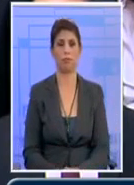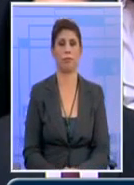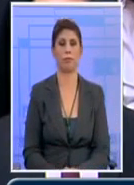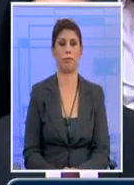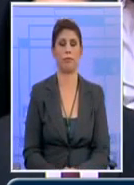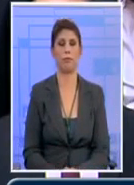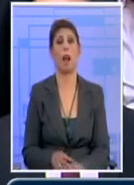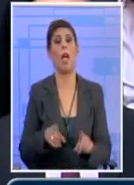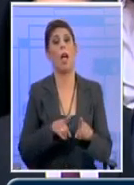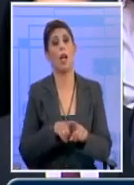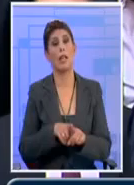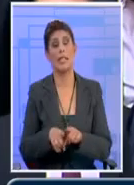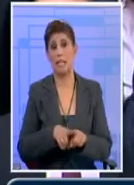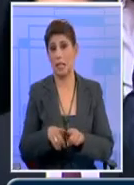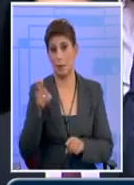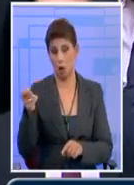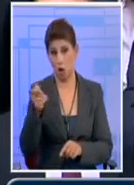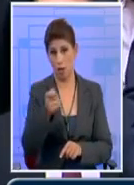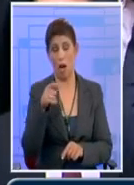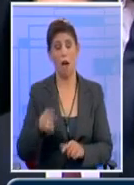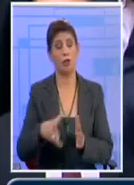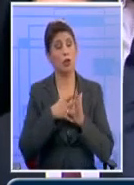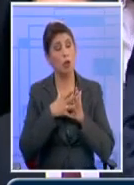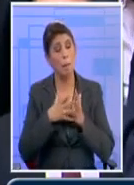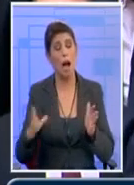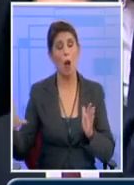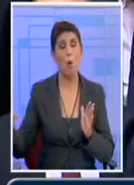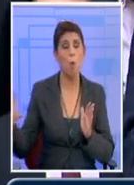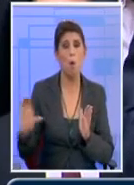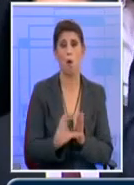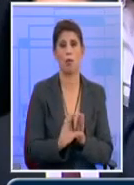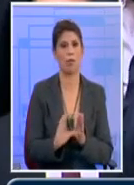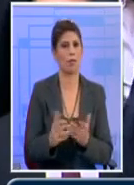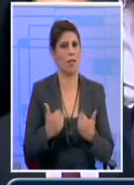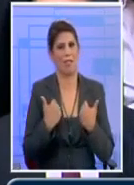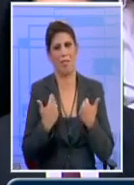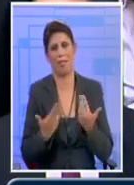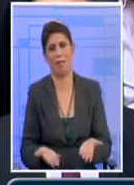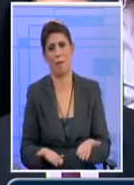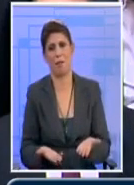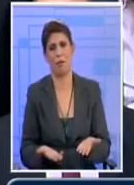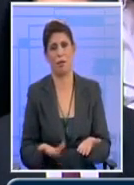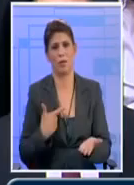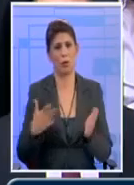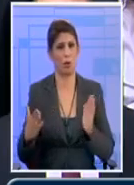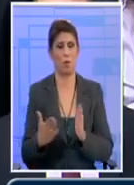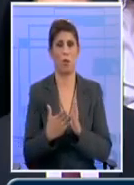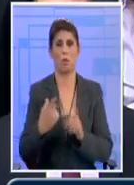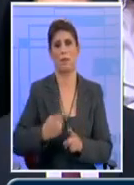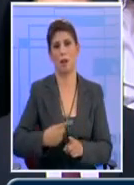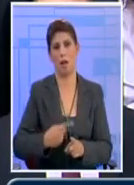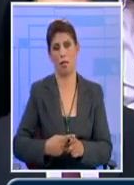Σχετικά με το χρέος, ένα τέτοιο τεράστιο ποσό δεν είναι δυνατόν να το αντιμετωπίσει η